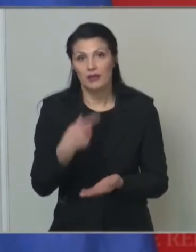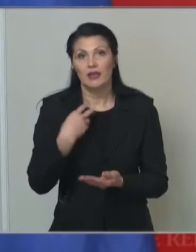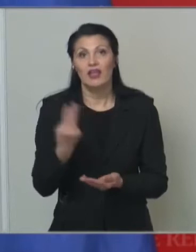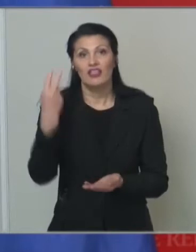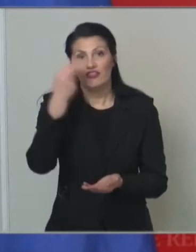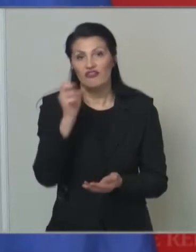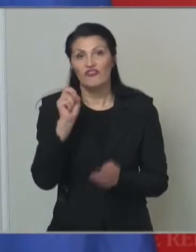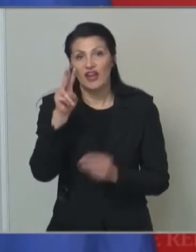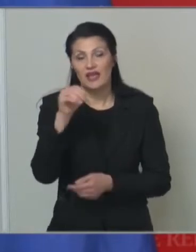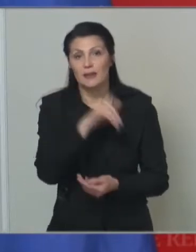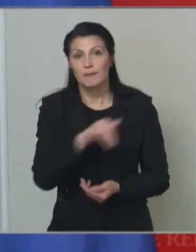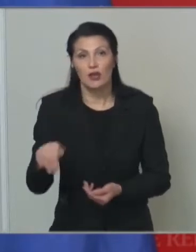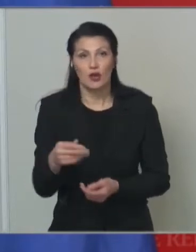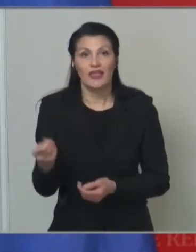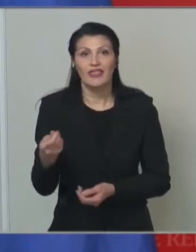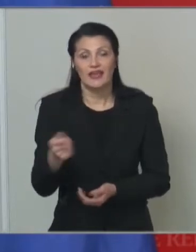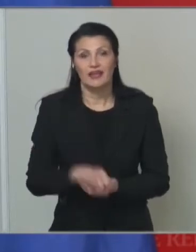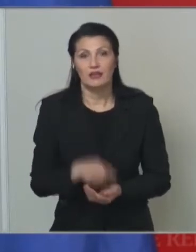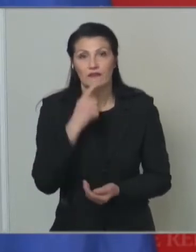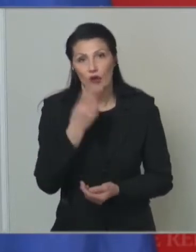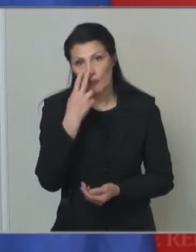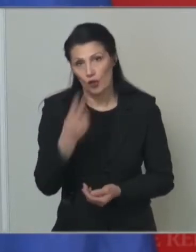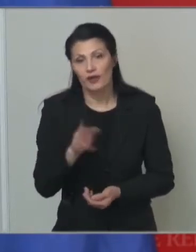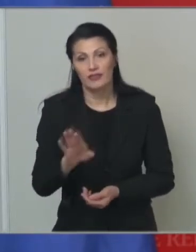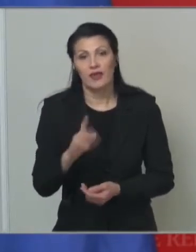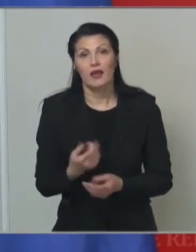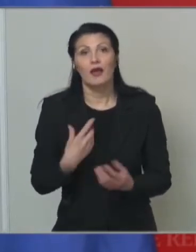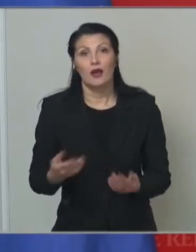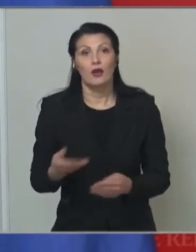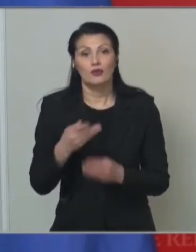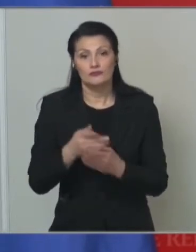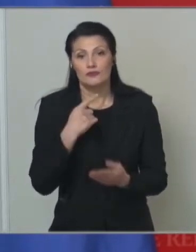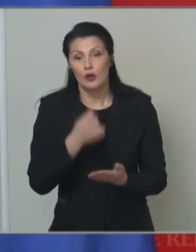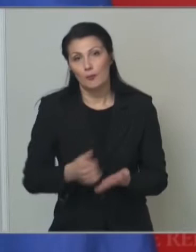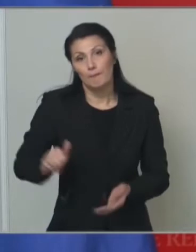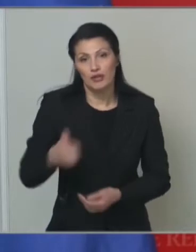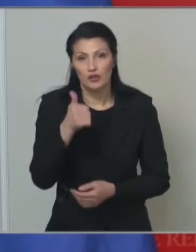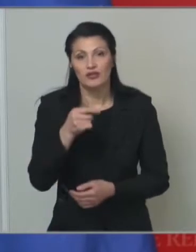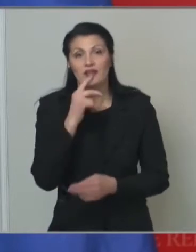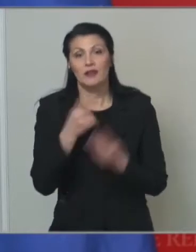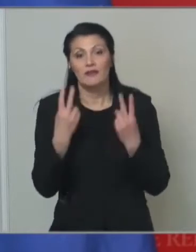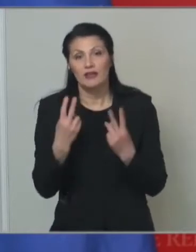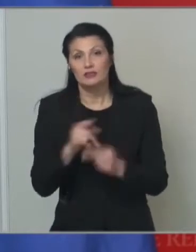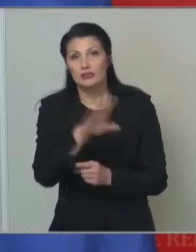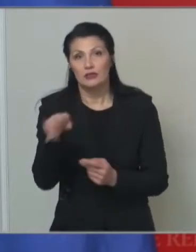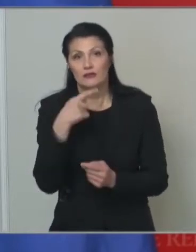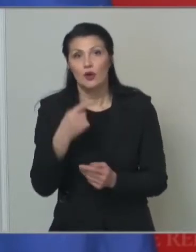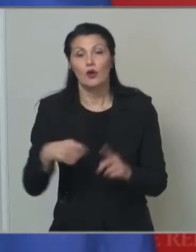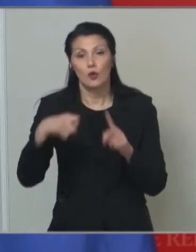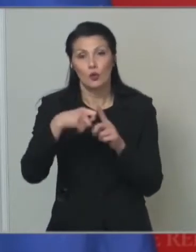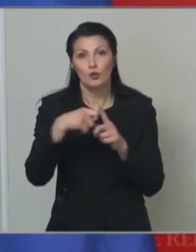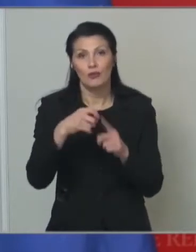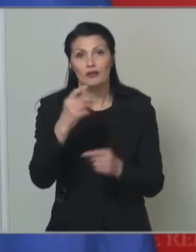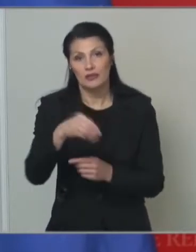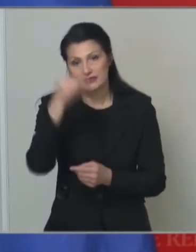милиони денари. Во поглед на остварување на приоритетите во заштитата, Курбиново,